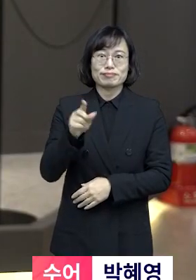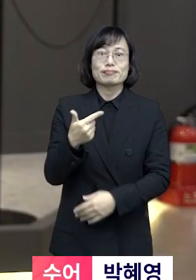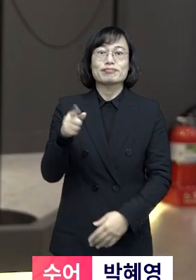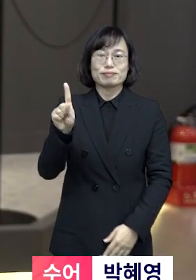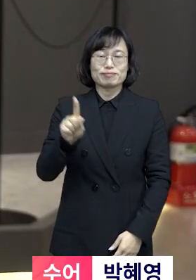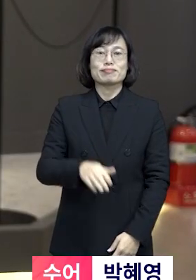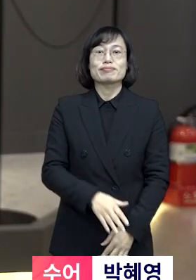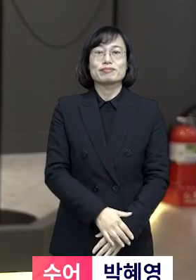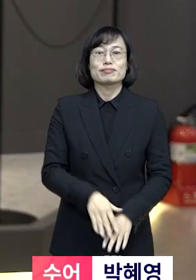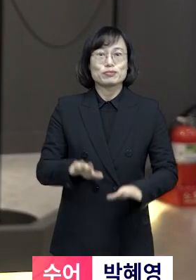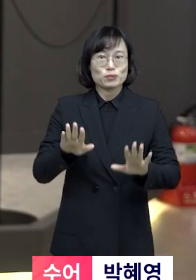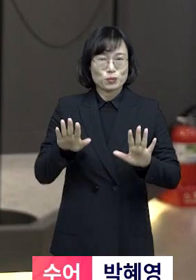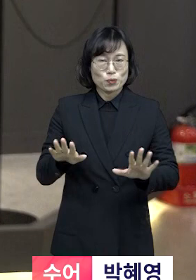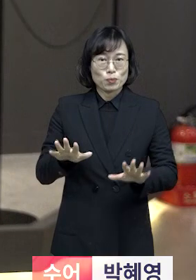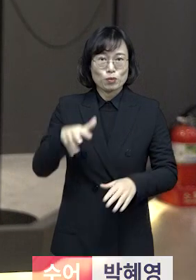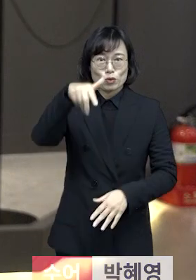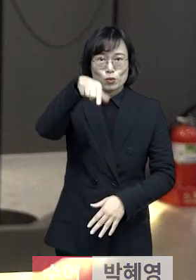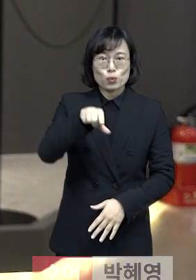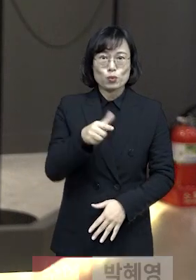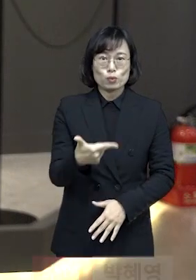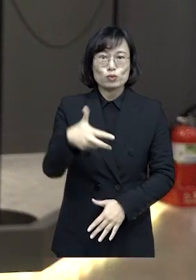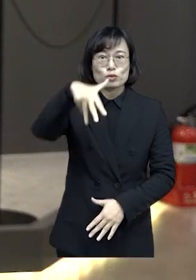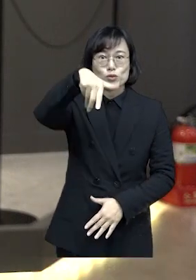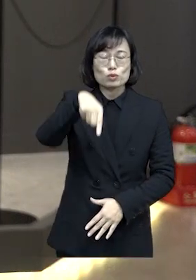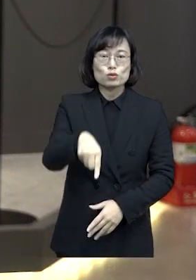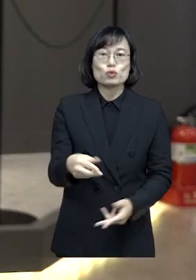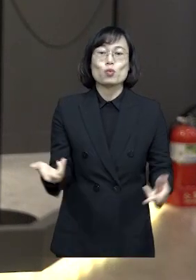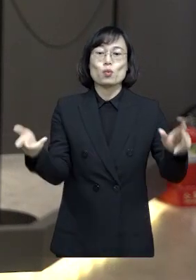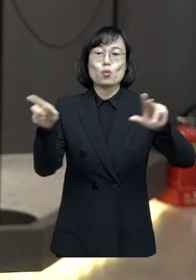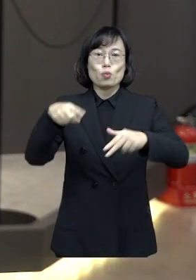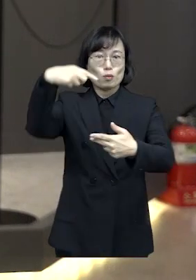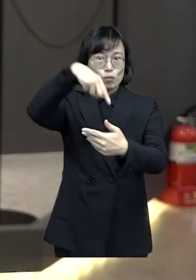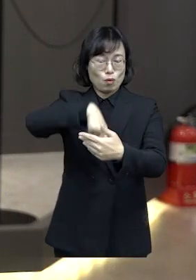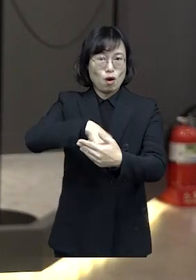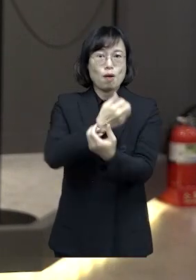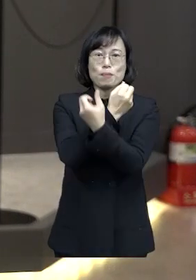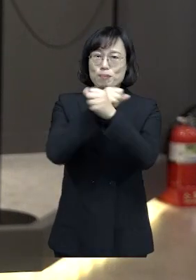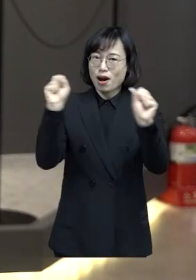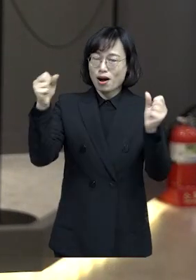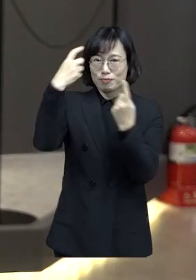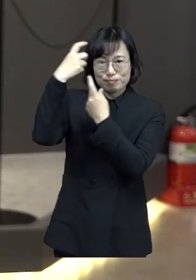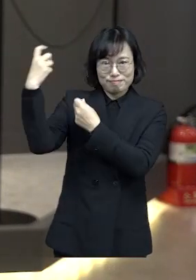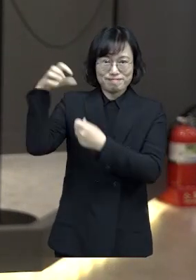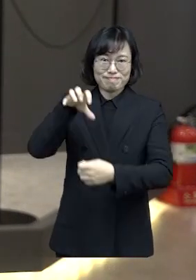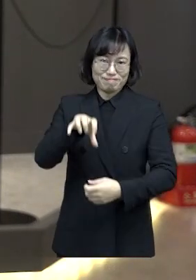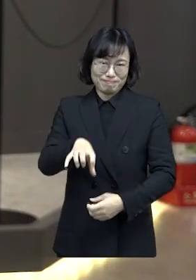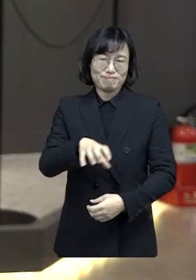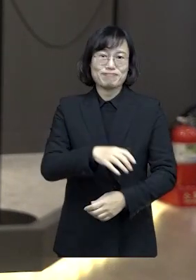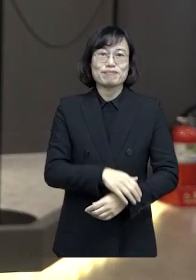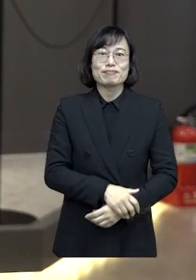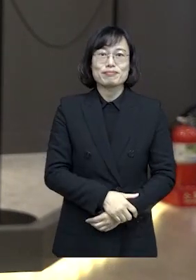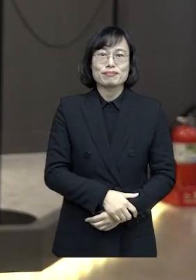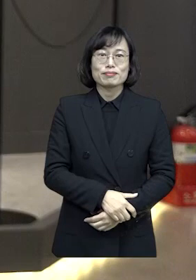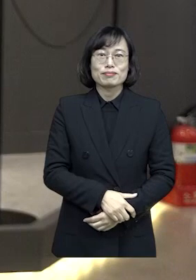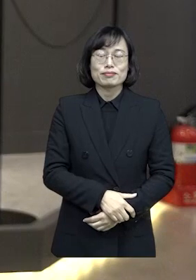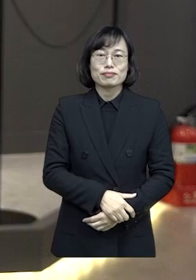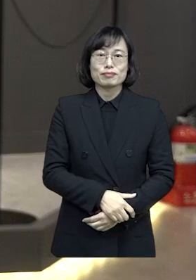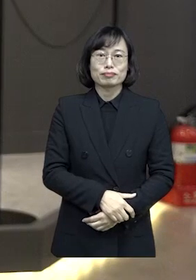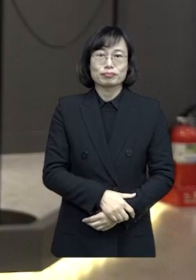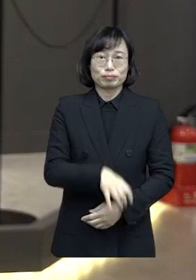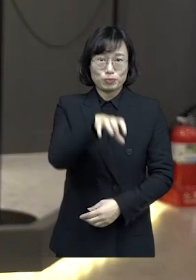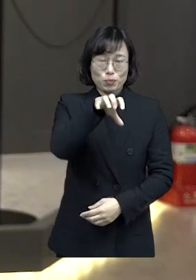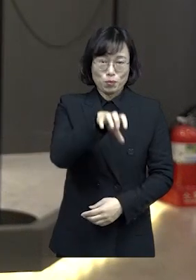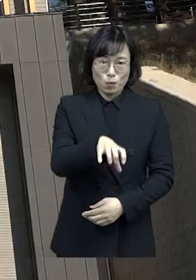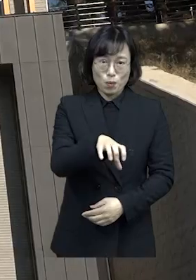팩토리의 팩트지기 이다나입니다. 오늘은 양산교동춘추공원 내에 위치한 양산독립기념관에서 인사드립니다.